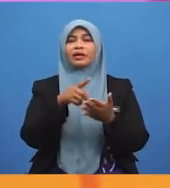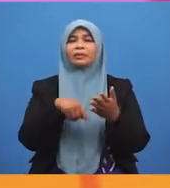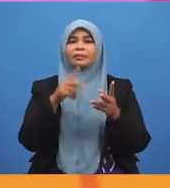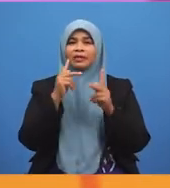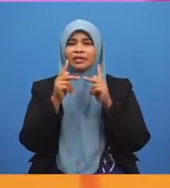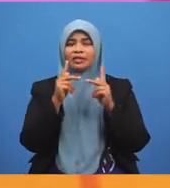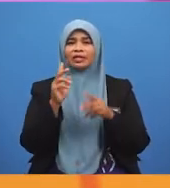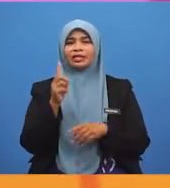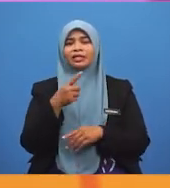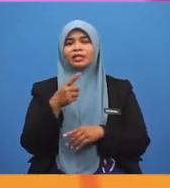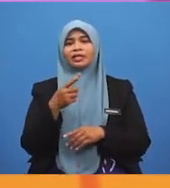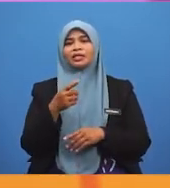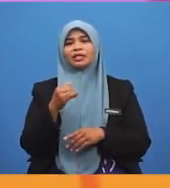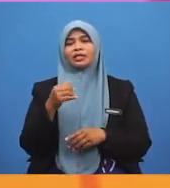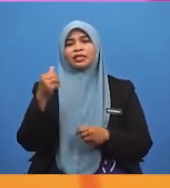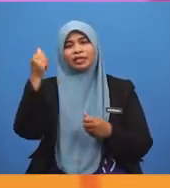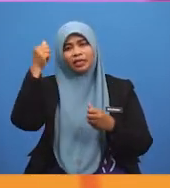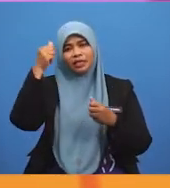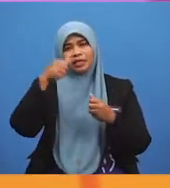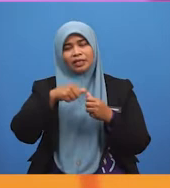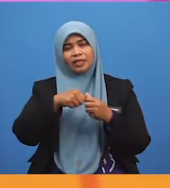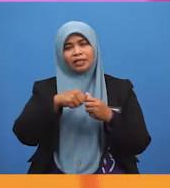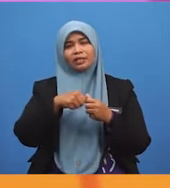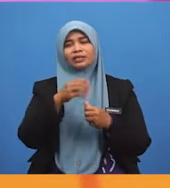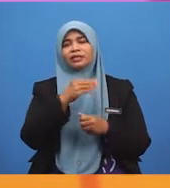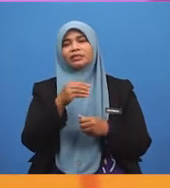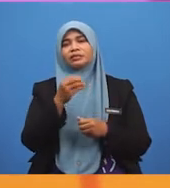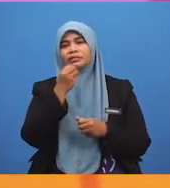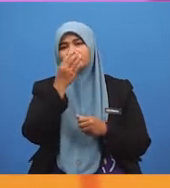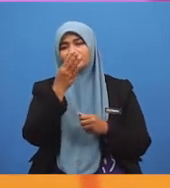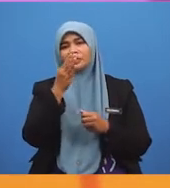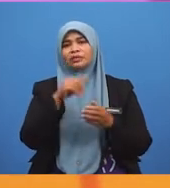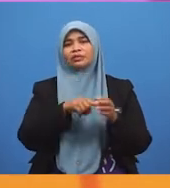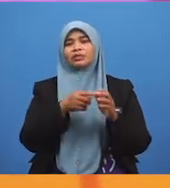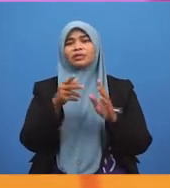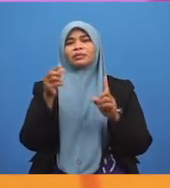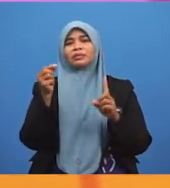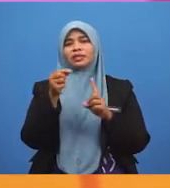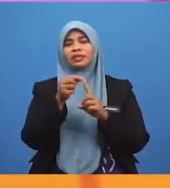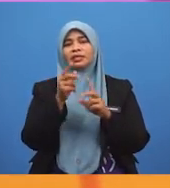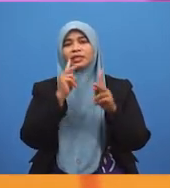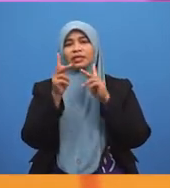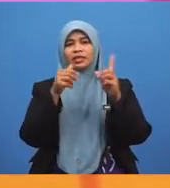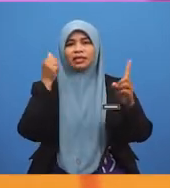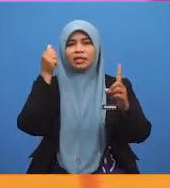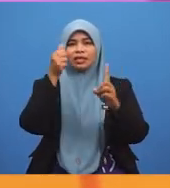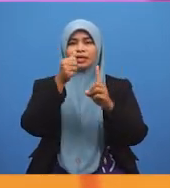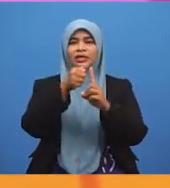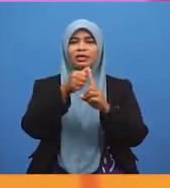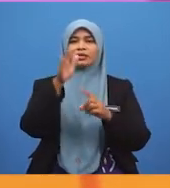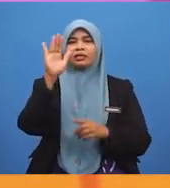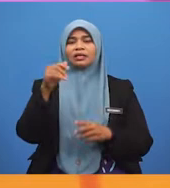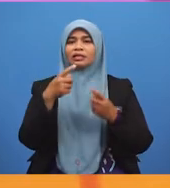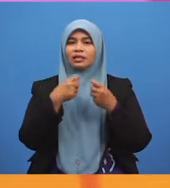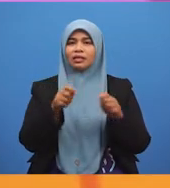kata kita imbas dan sebut kembali perkataan kata arah yang telah kita